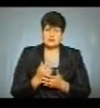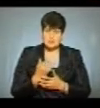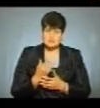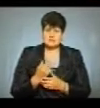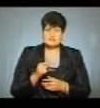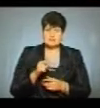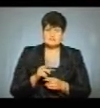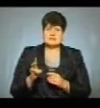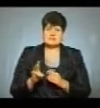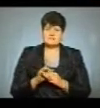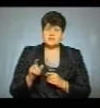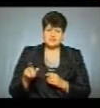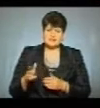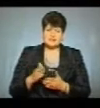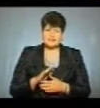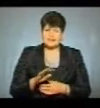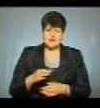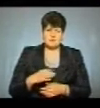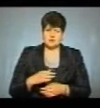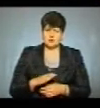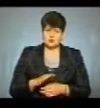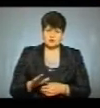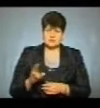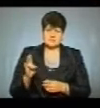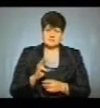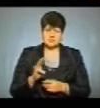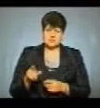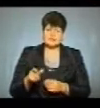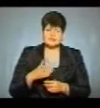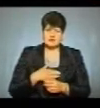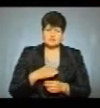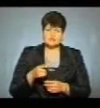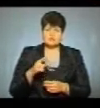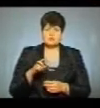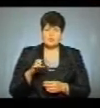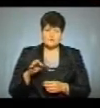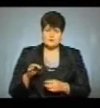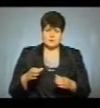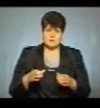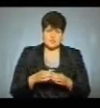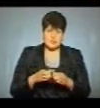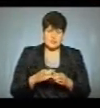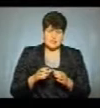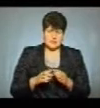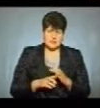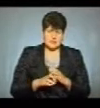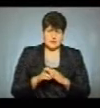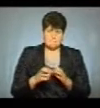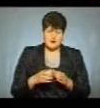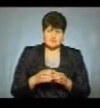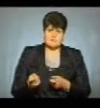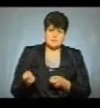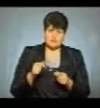тим священикам, які є небайдужі. Тобто священики з нашої Тернопільсько-Зборівської архієпархії, які